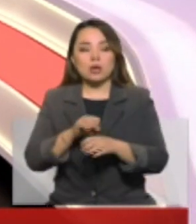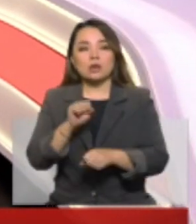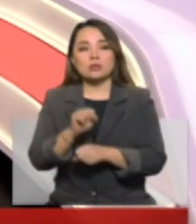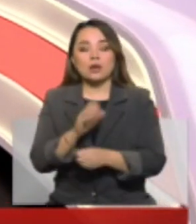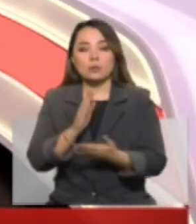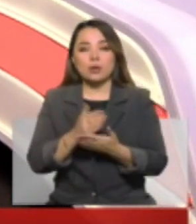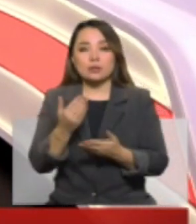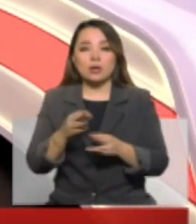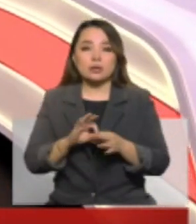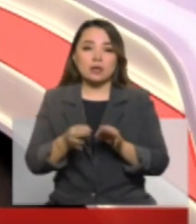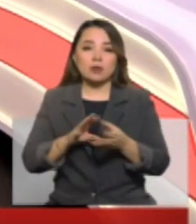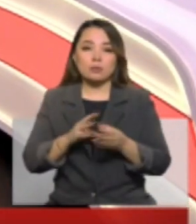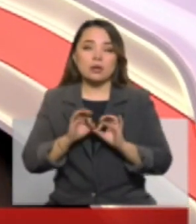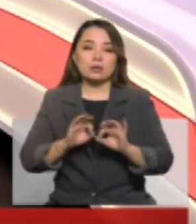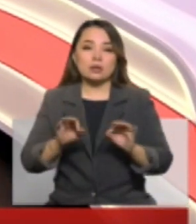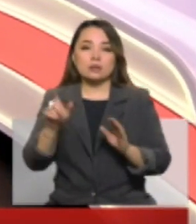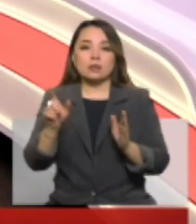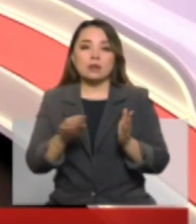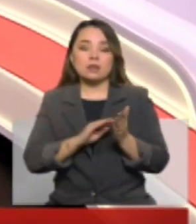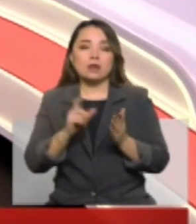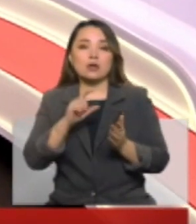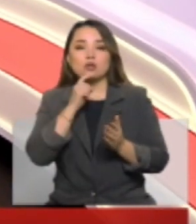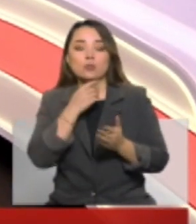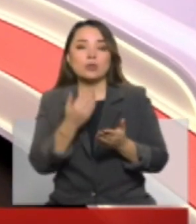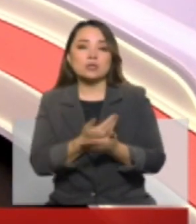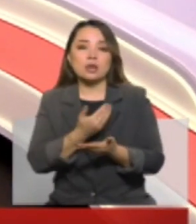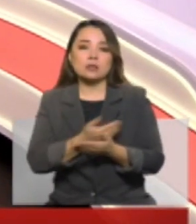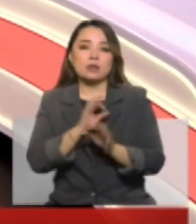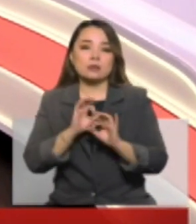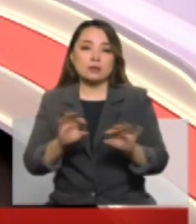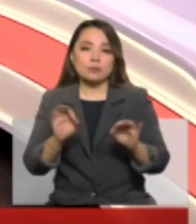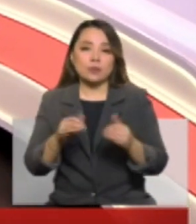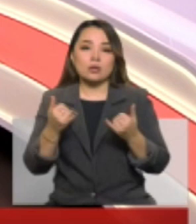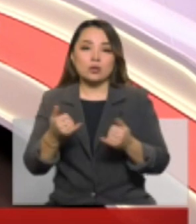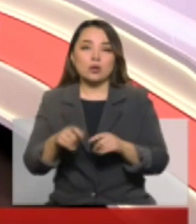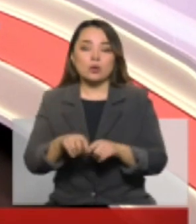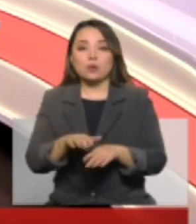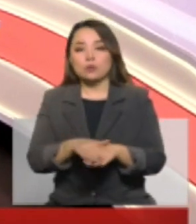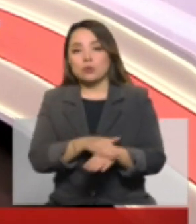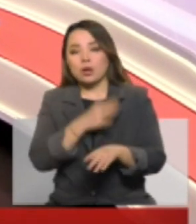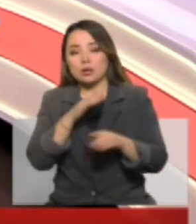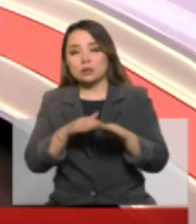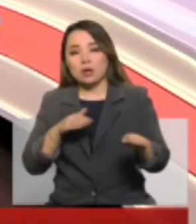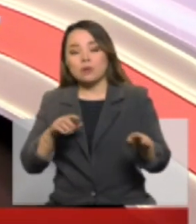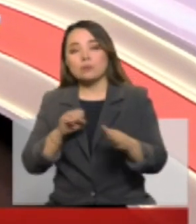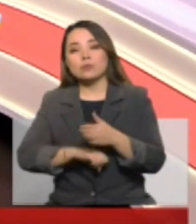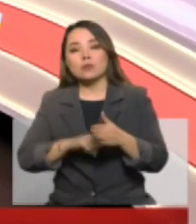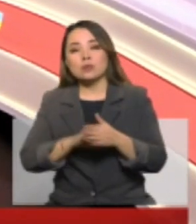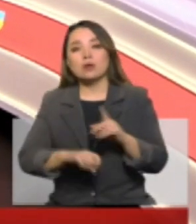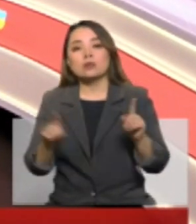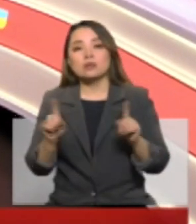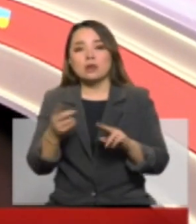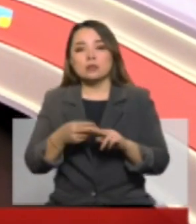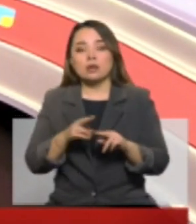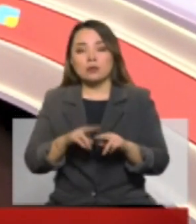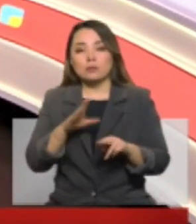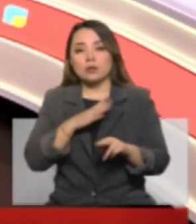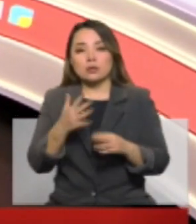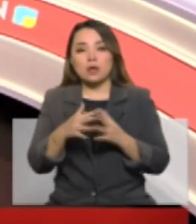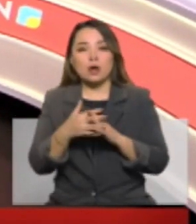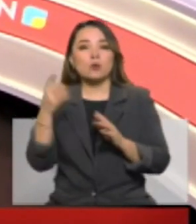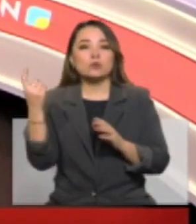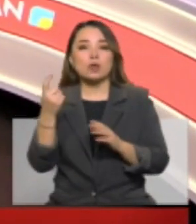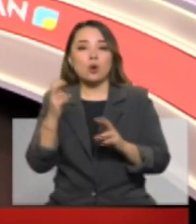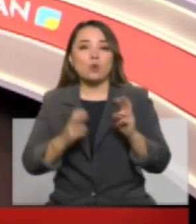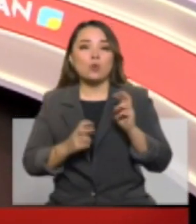тұрып қалды. Бұл жайында Ая Мүтәлі экономика жаңалықтарында айтып береді. Ая, ұзын сонар кезектің тізілуіне не себеп? Рахмет, Армангүл. Бұл ауыл